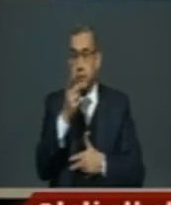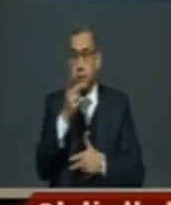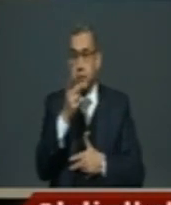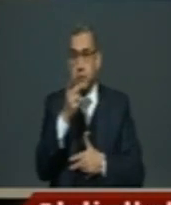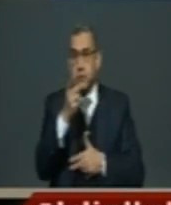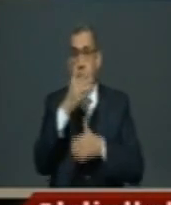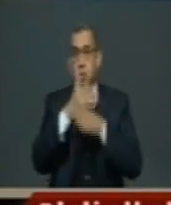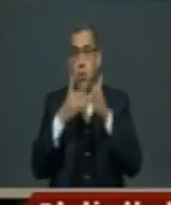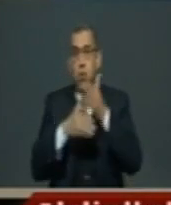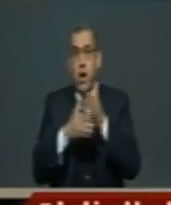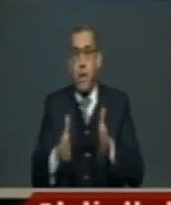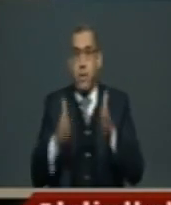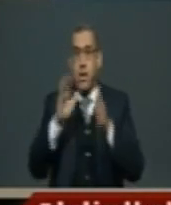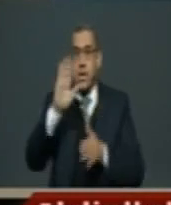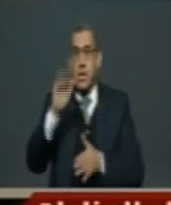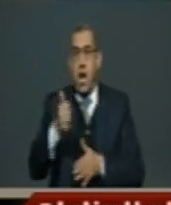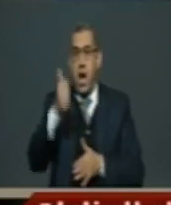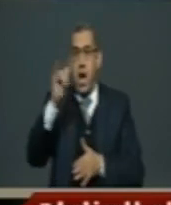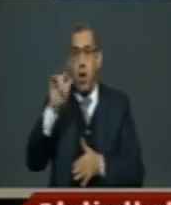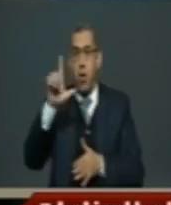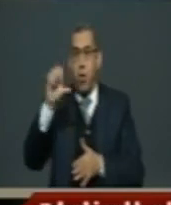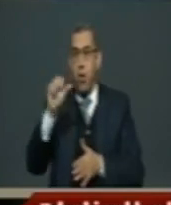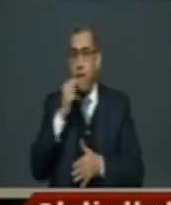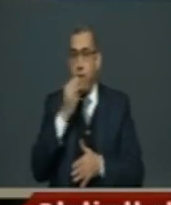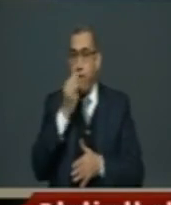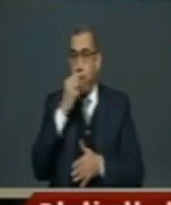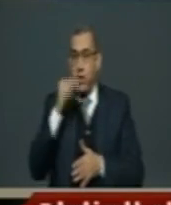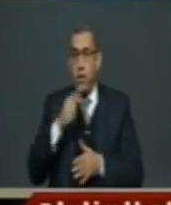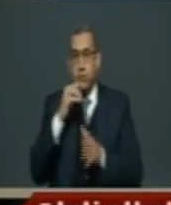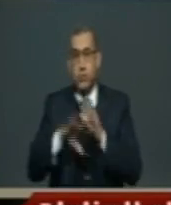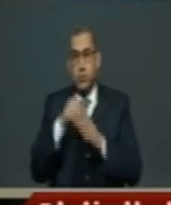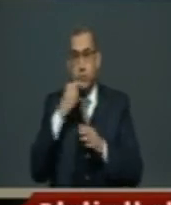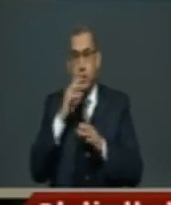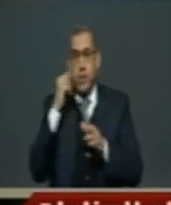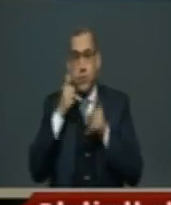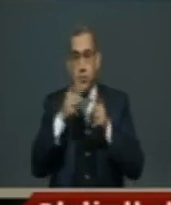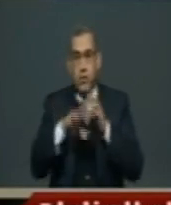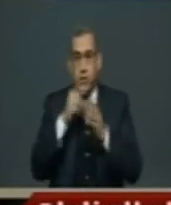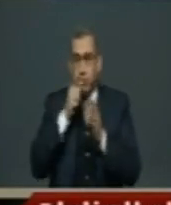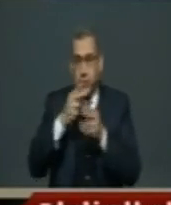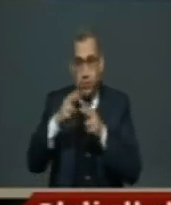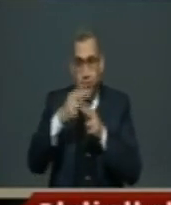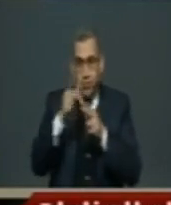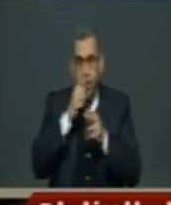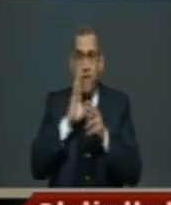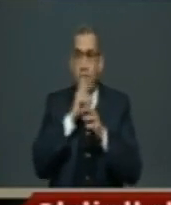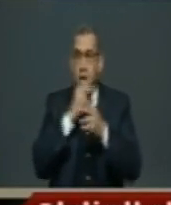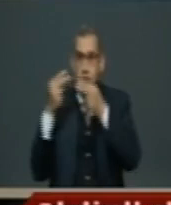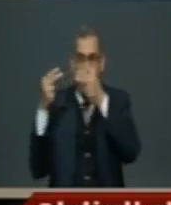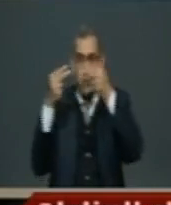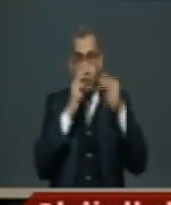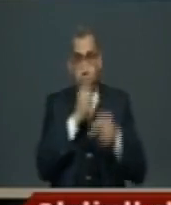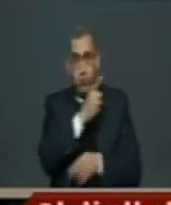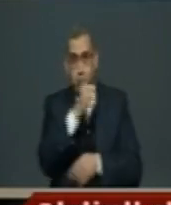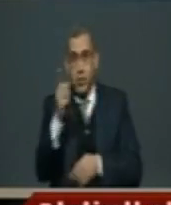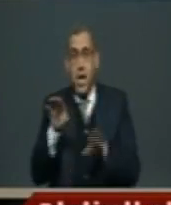لمجمع سايلو فود هنجد ان زي ما جه في البرزنتيشن او في الفيلم اللي شفناه، ان القمح